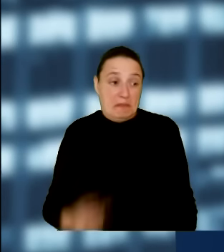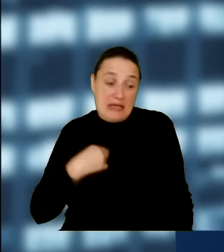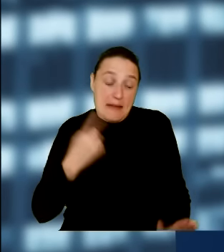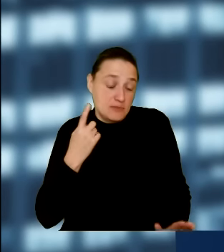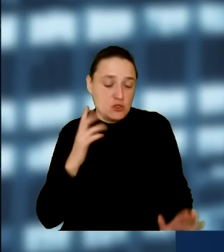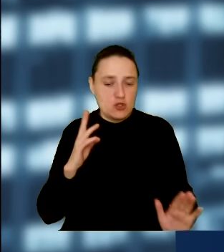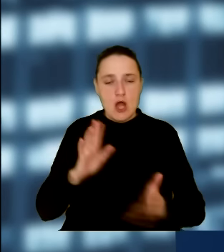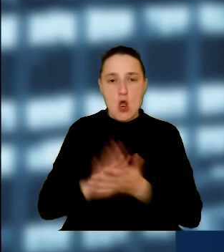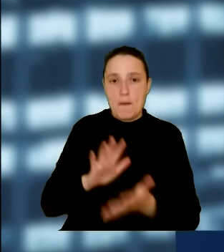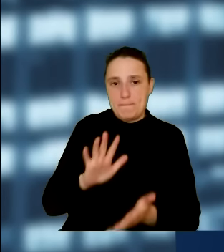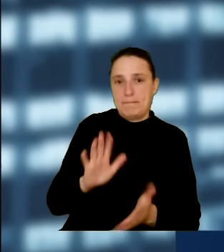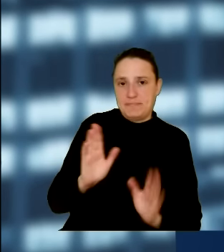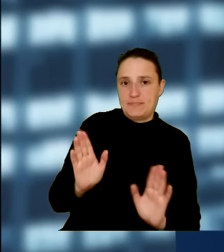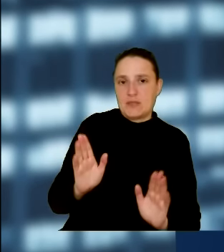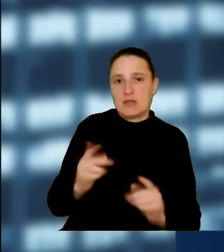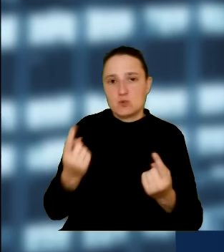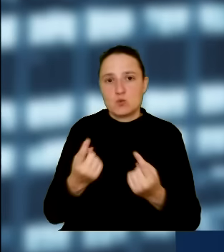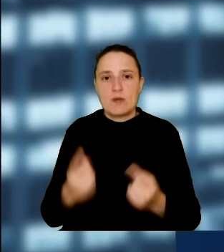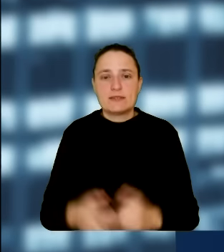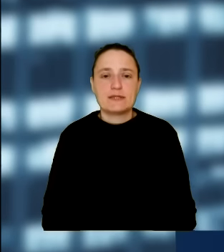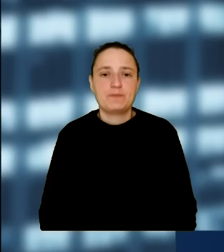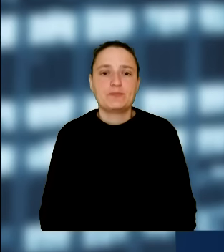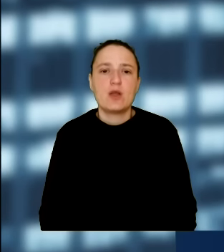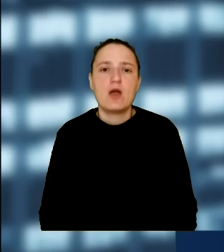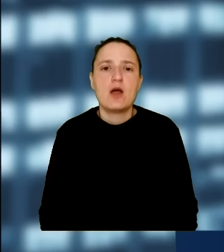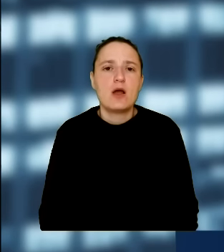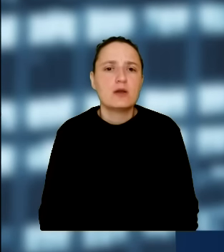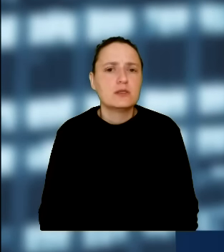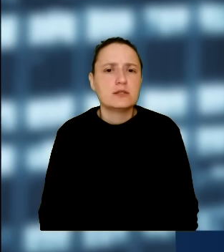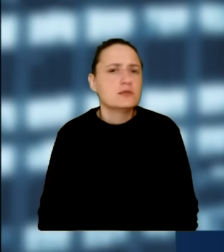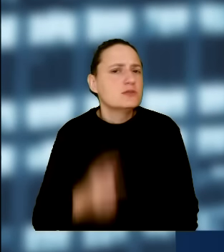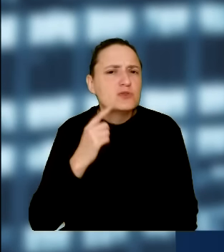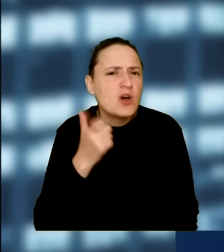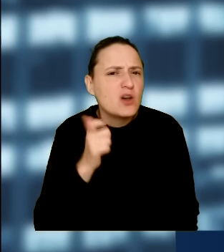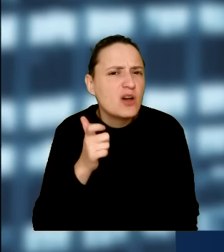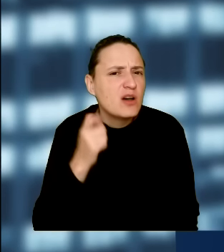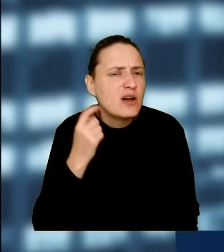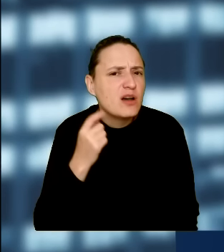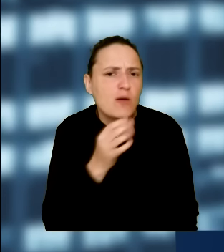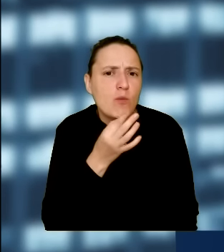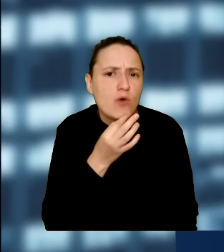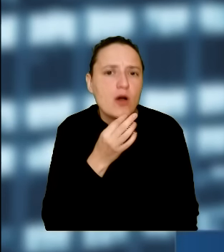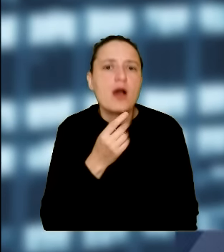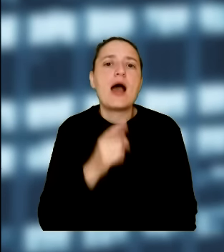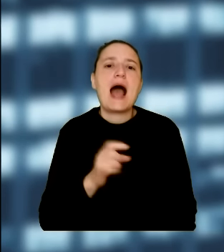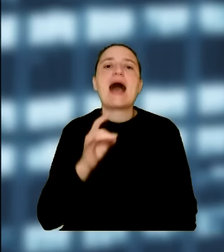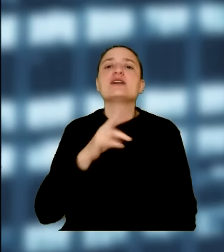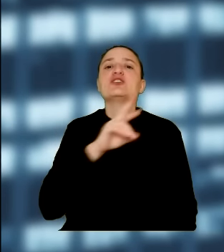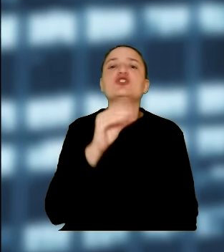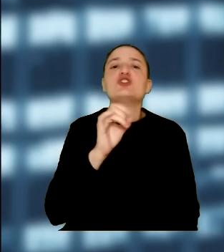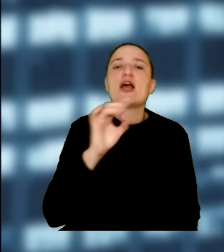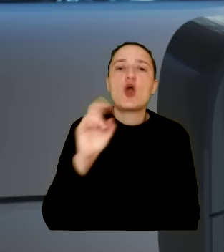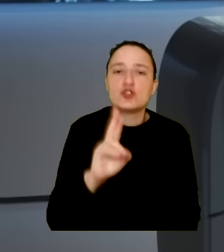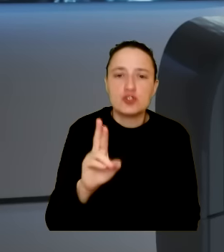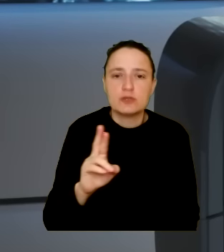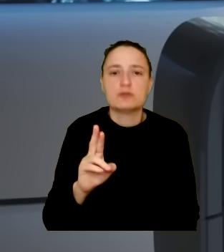tę sytuację. Powiedz do mnie jeszcze raz, młody człowieku, bo ja nie wiem, co ty powiedziałeś. Pan Grzegorz z Jastrzębia Zdroju.